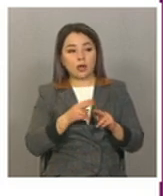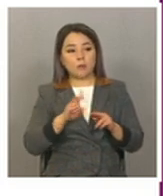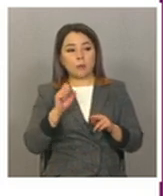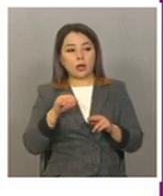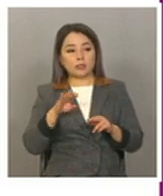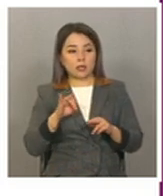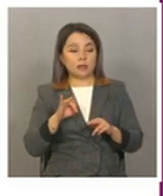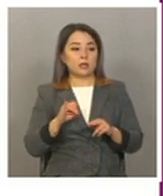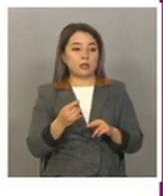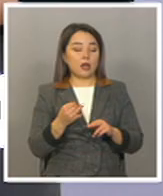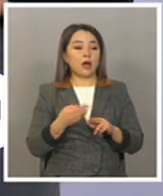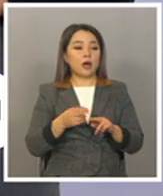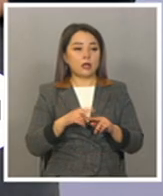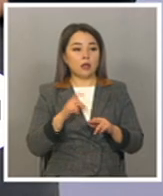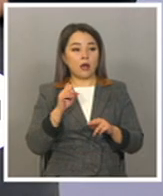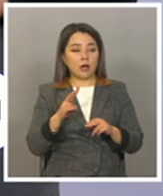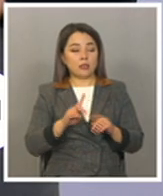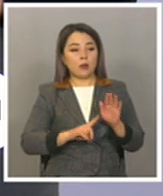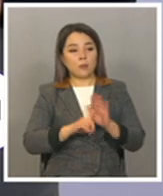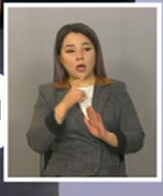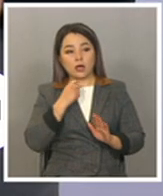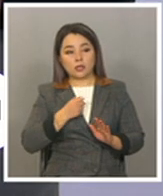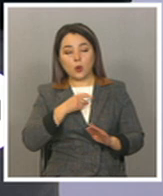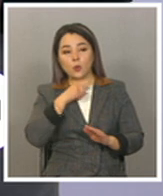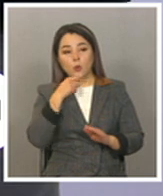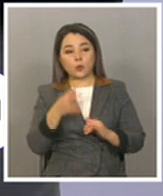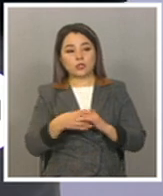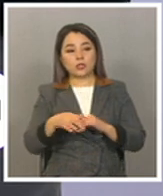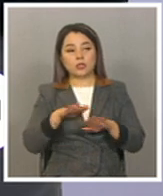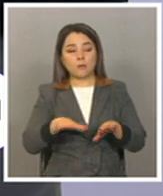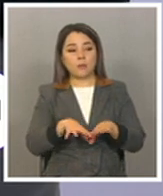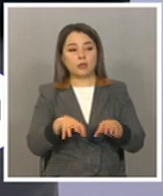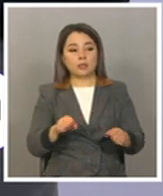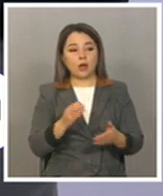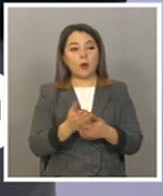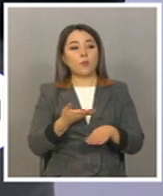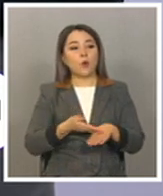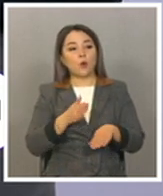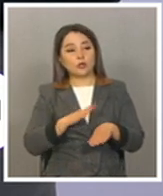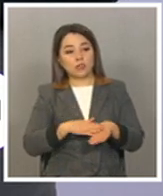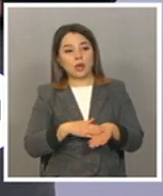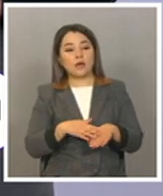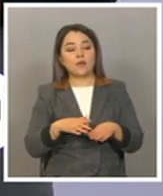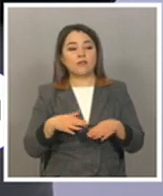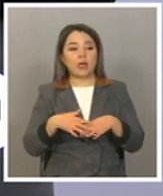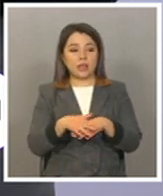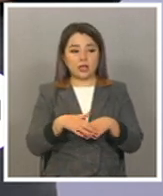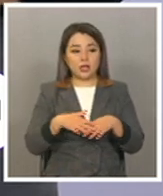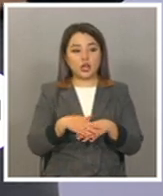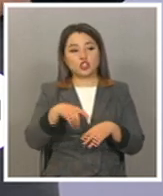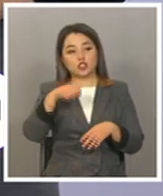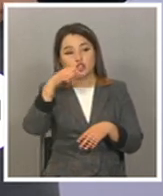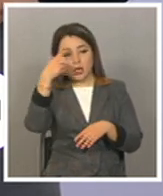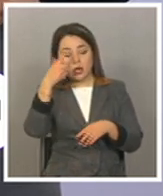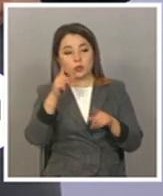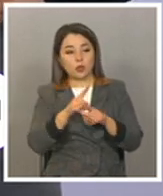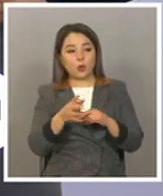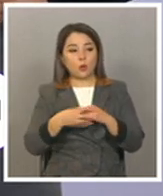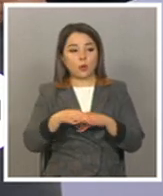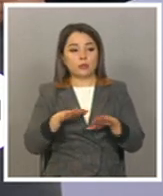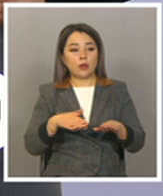әскер, яғни орыс жерлерін басып алды. Сонымен қатар Польша, Венгрия, Чехия осы